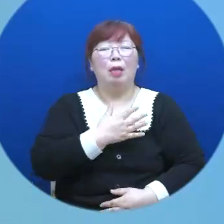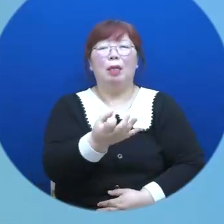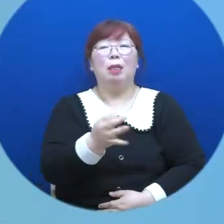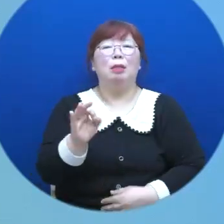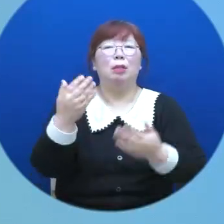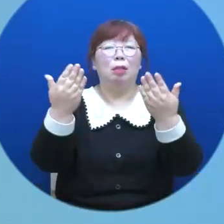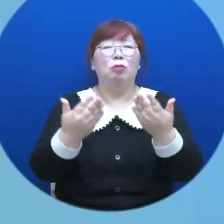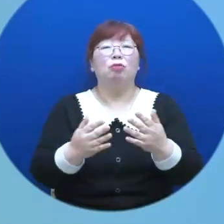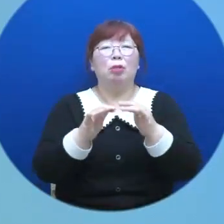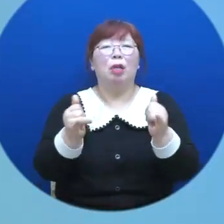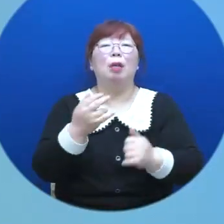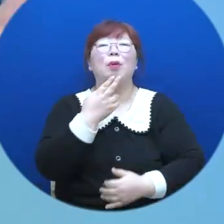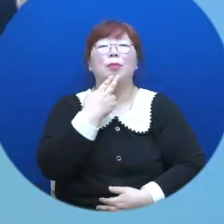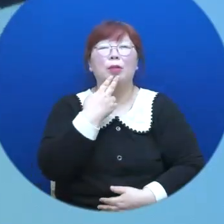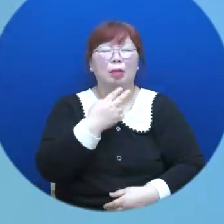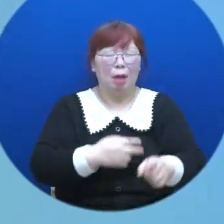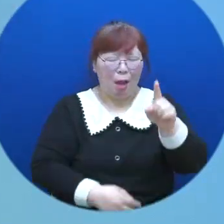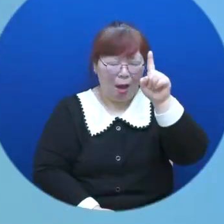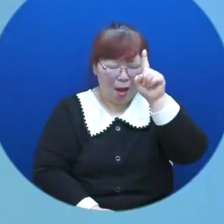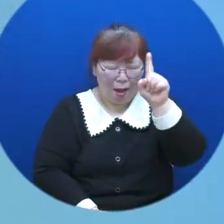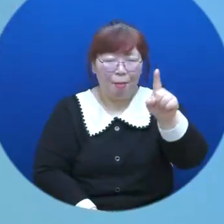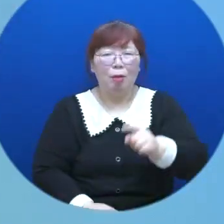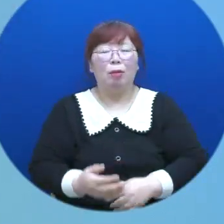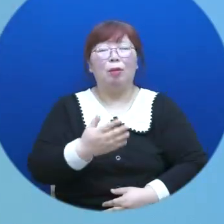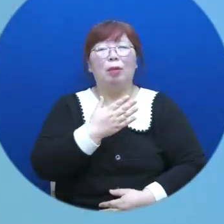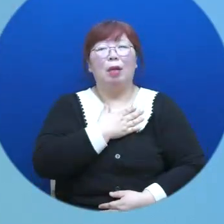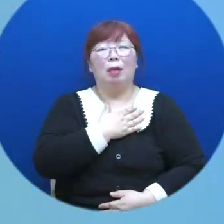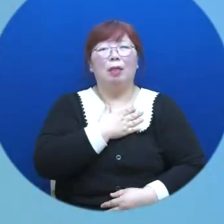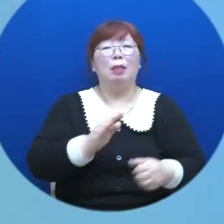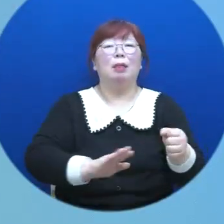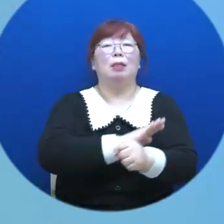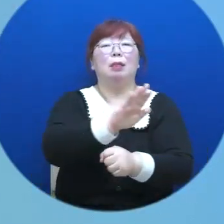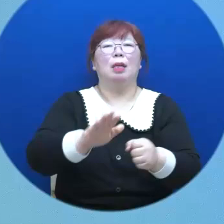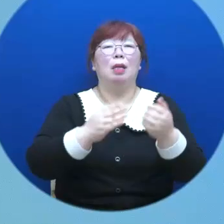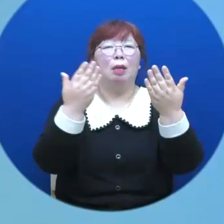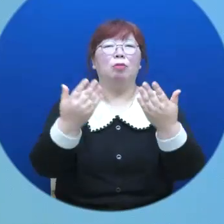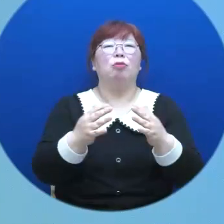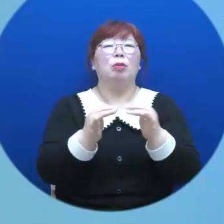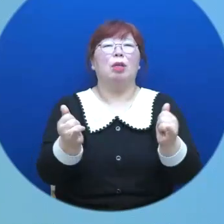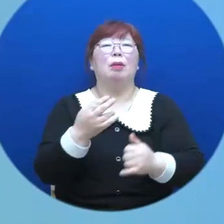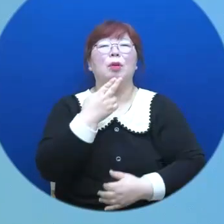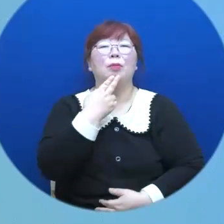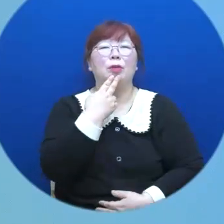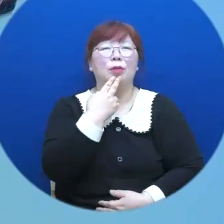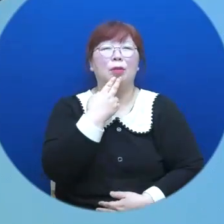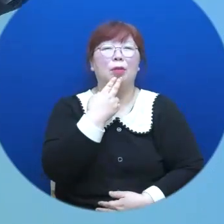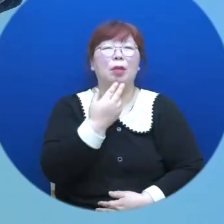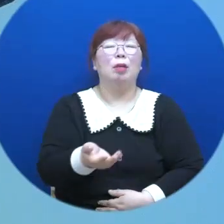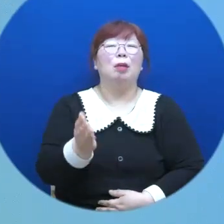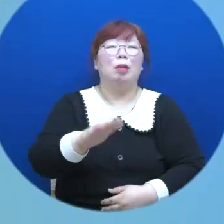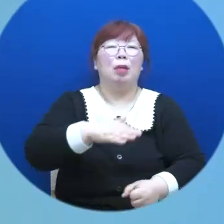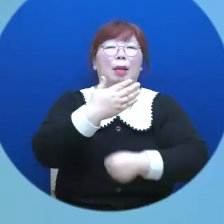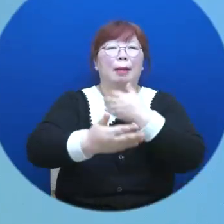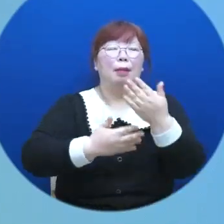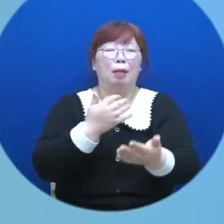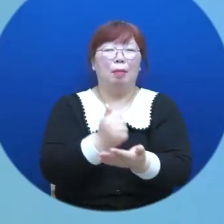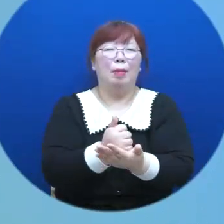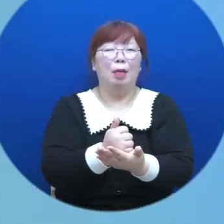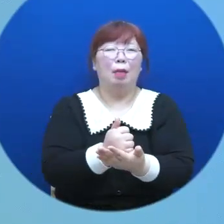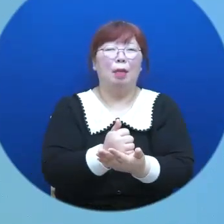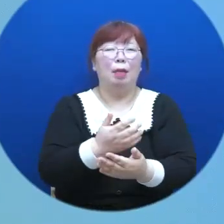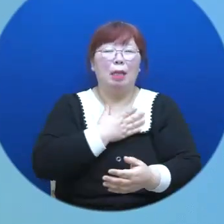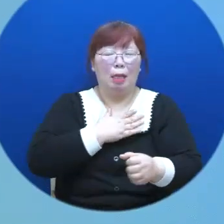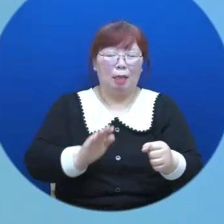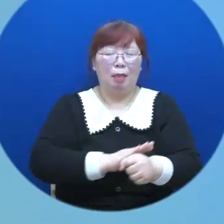사람이 없었잖아요. 한 번도 자기를 사랑해 준 사람이 없었잖아요. 근데 하나님이 자기를